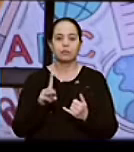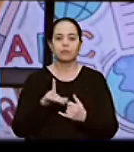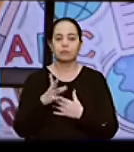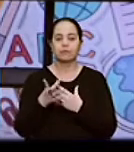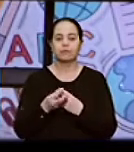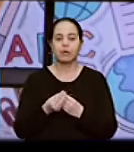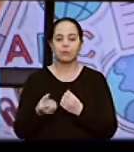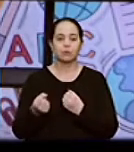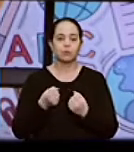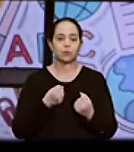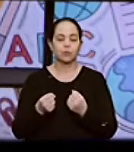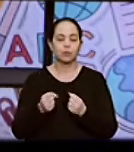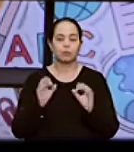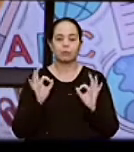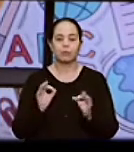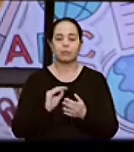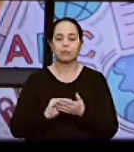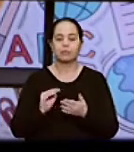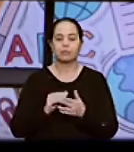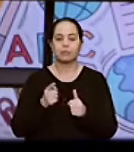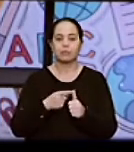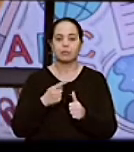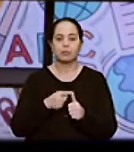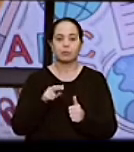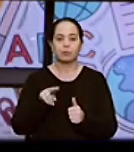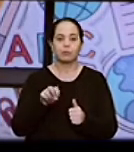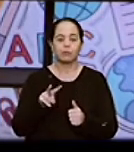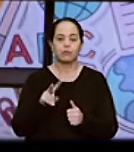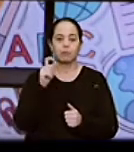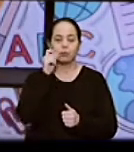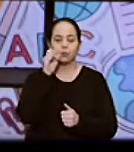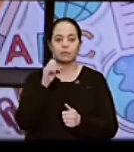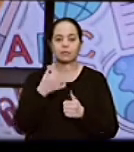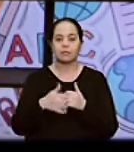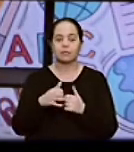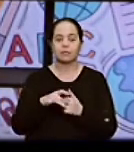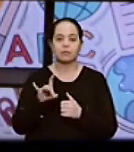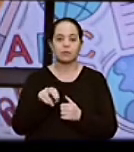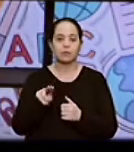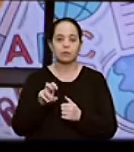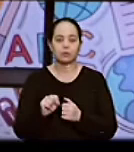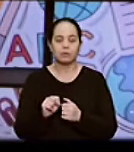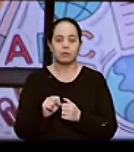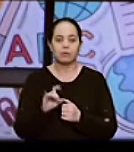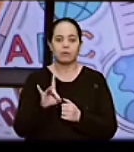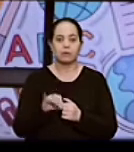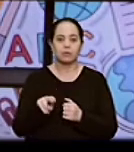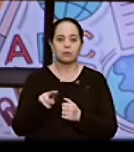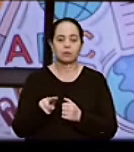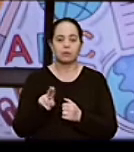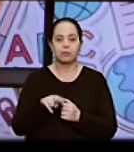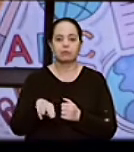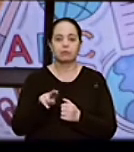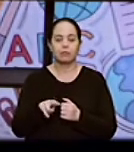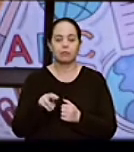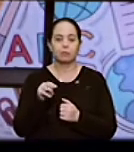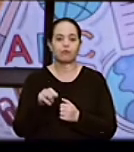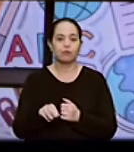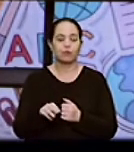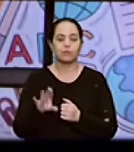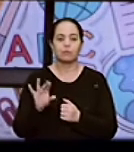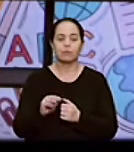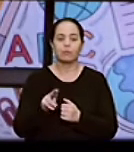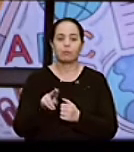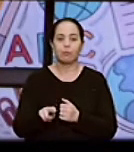мы с вами закрепим правописание имен прилагательных мужского и среднего рода в родительном, дательном,